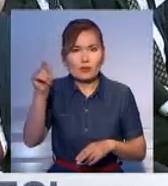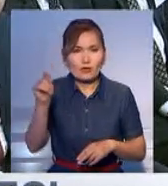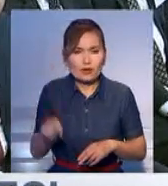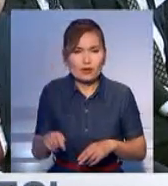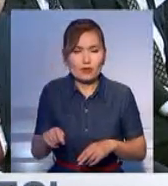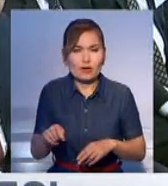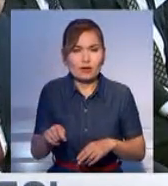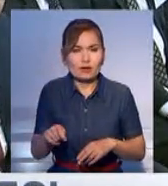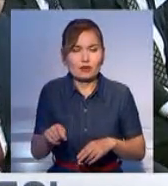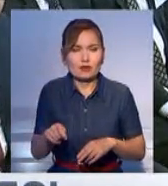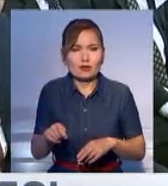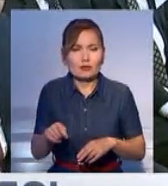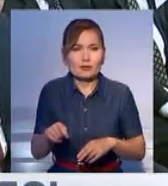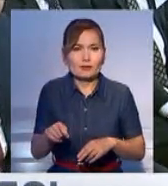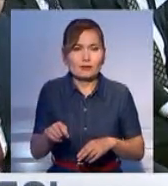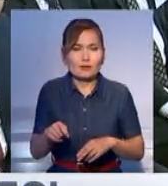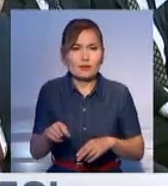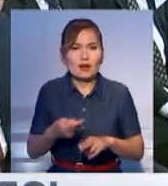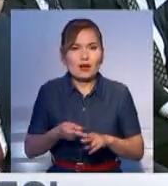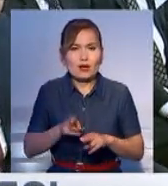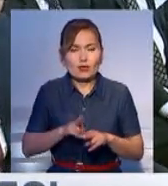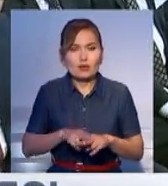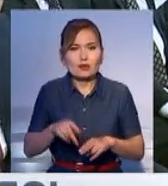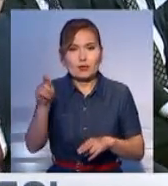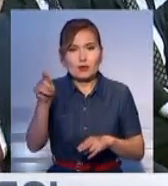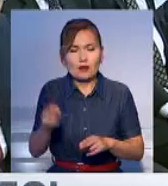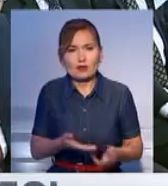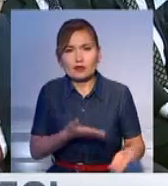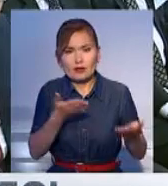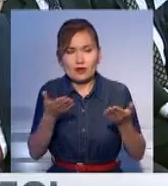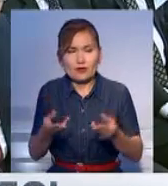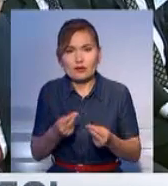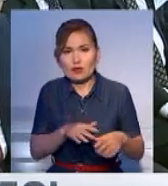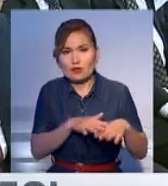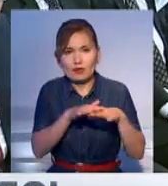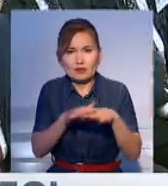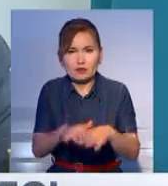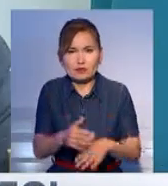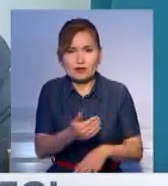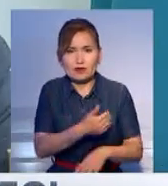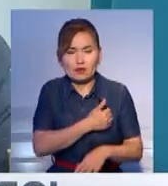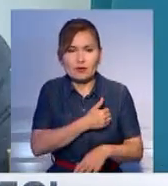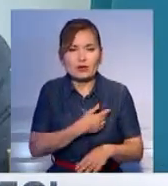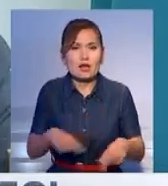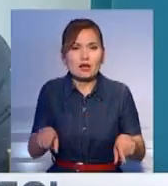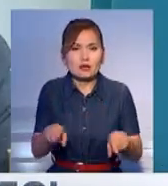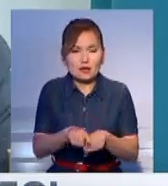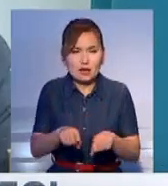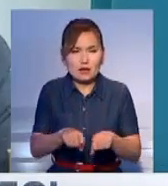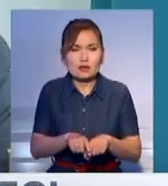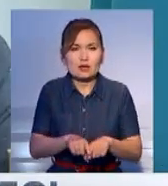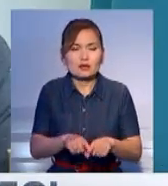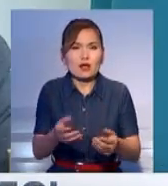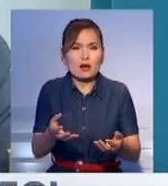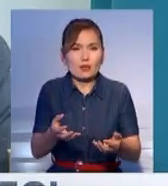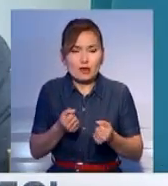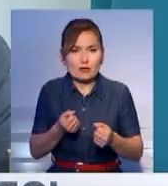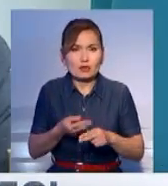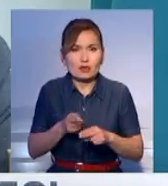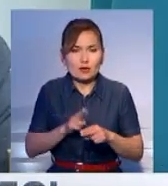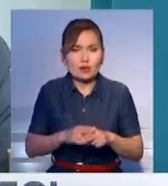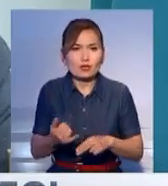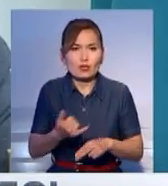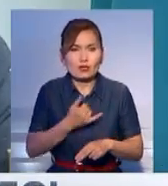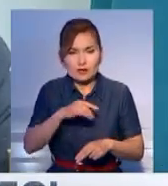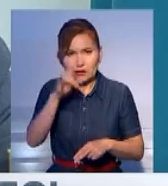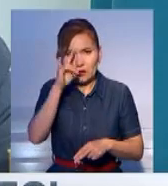мы вас сюда. А он приехал по приглашению, чтобы вложить инвестиции. Точно так получается, как в комедии у